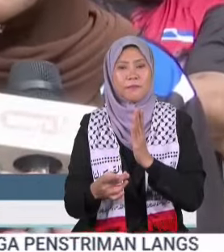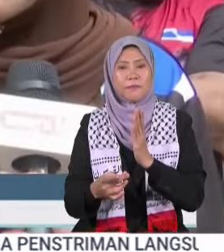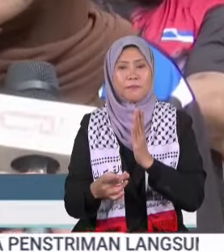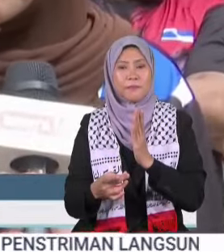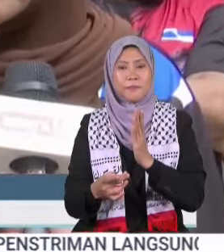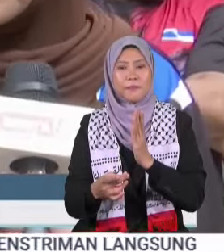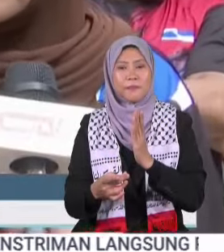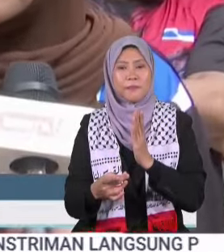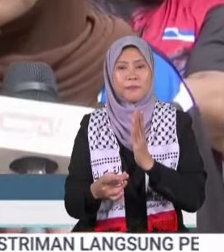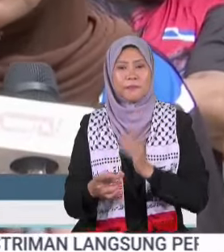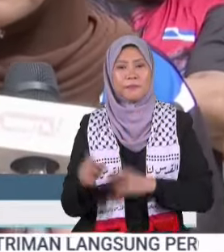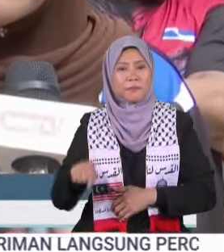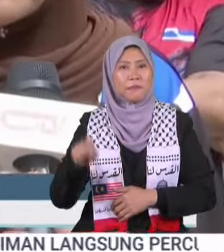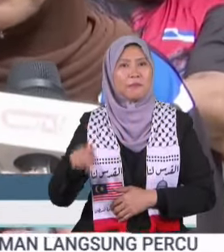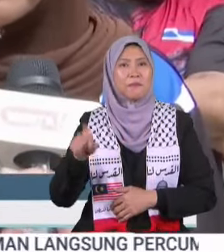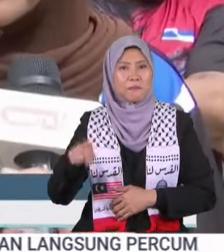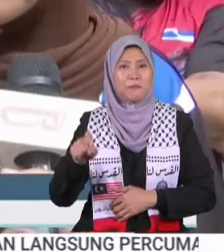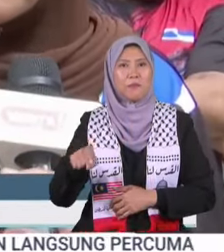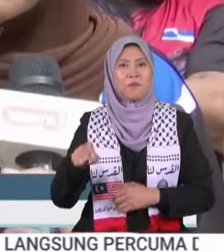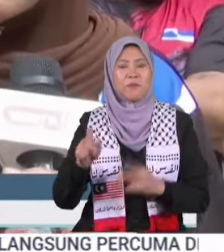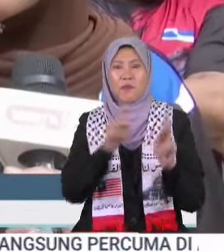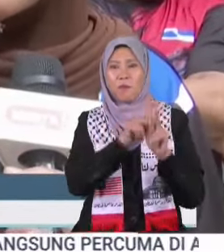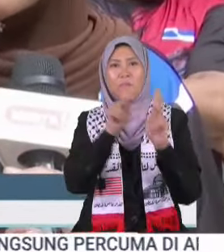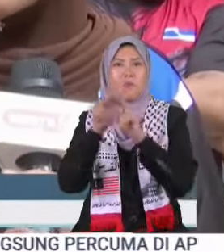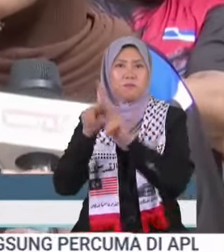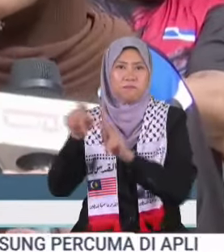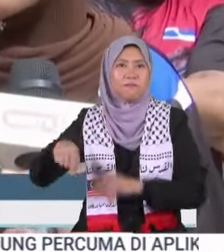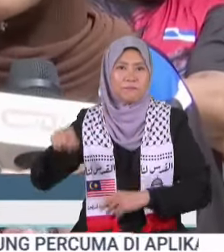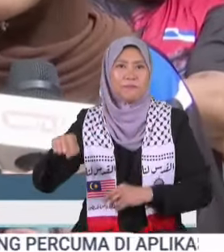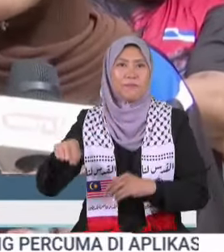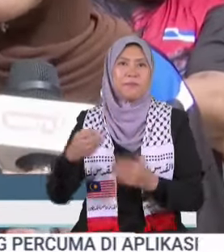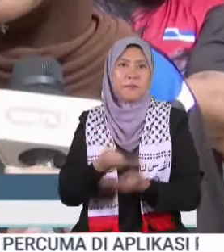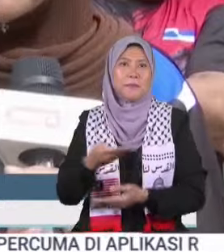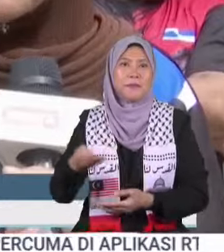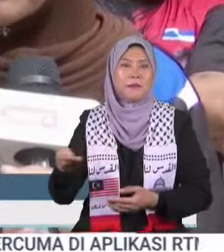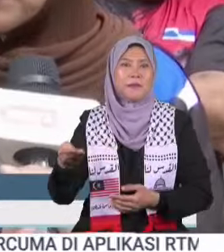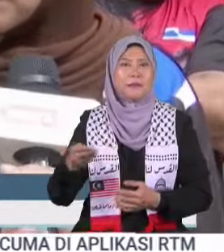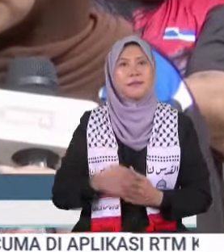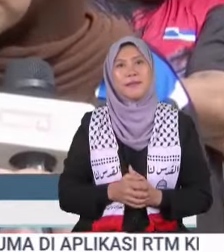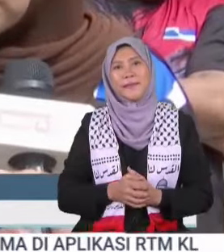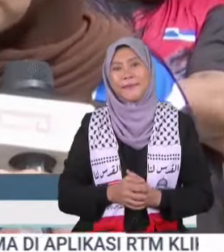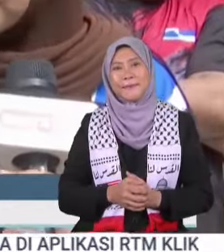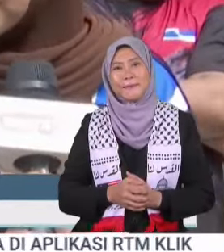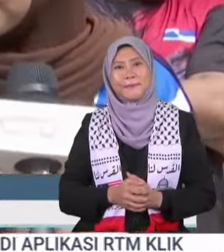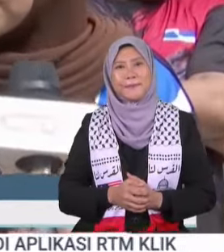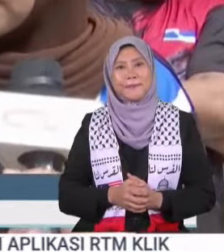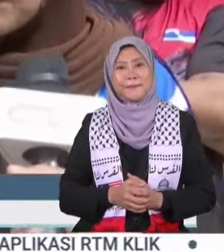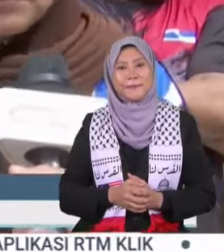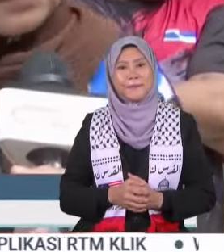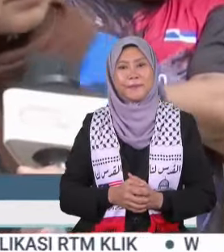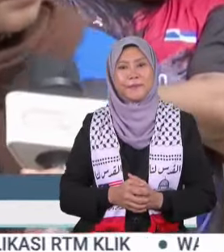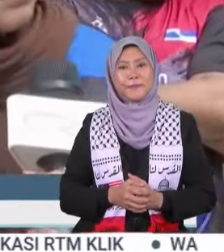harianak perlukan di luar bandar ini dengan itu